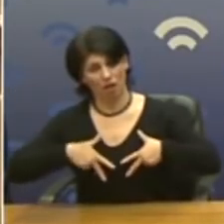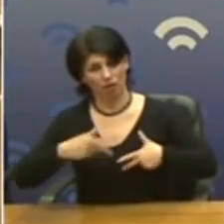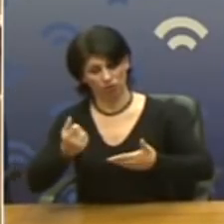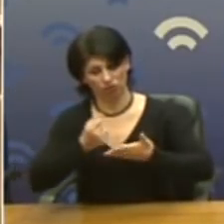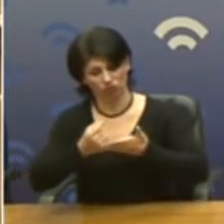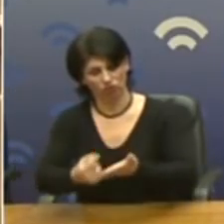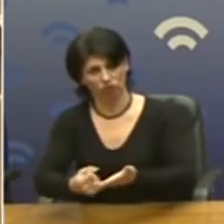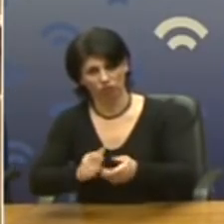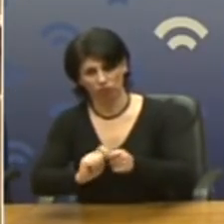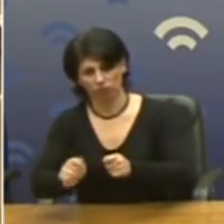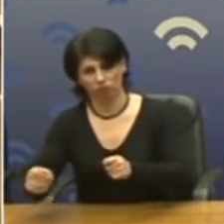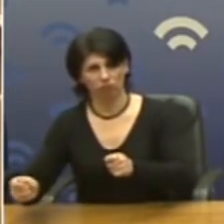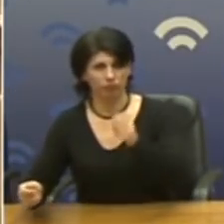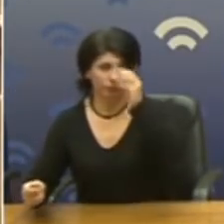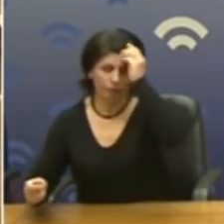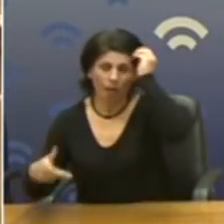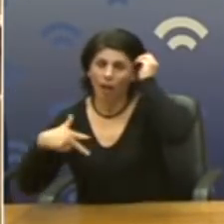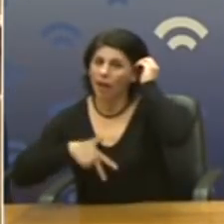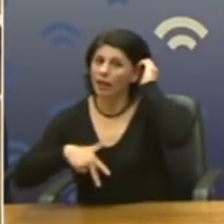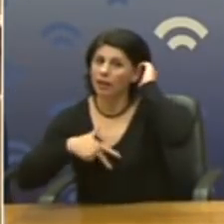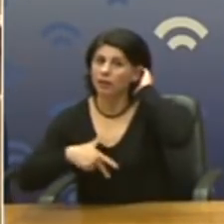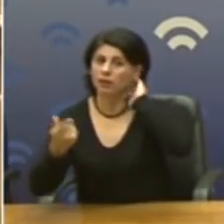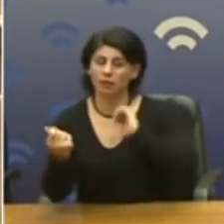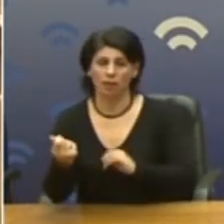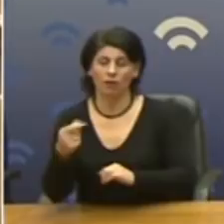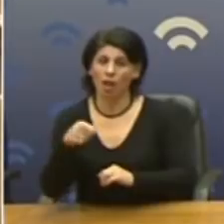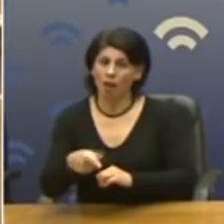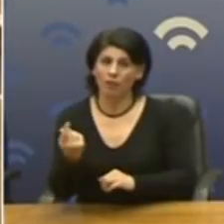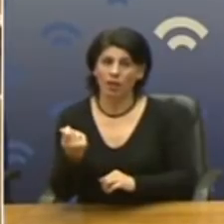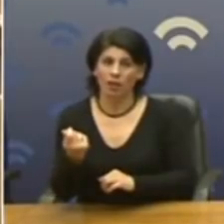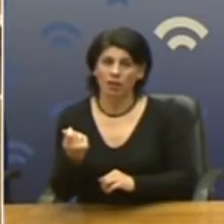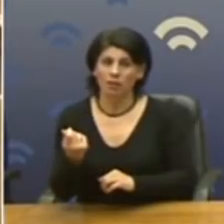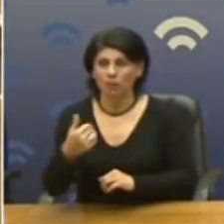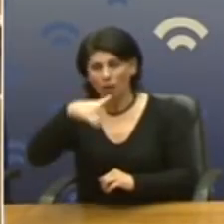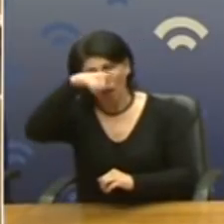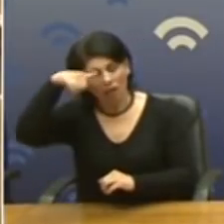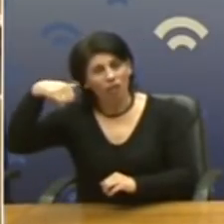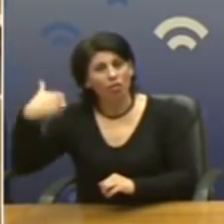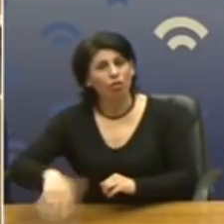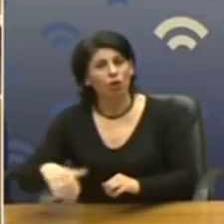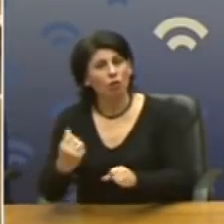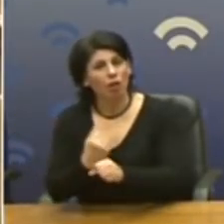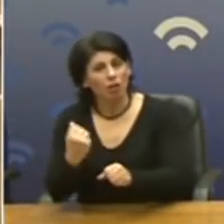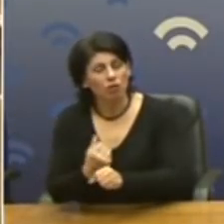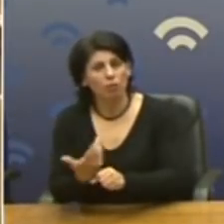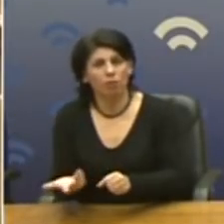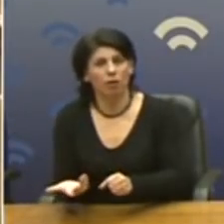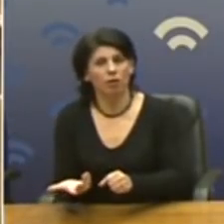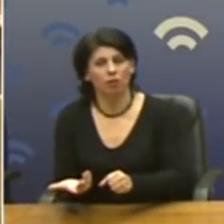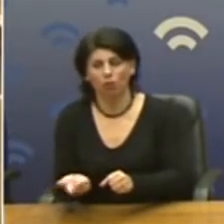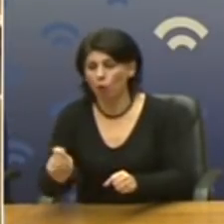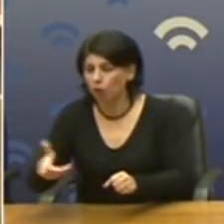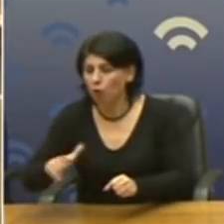τελικά χρήμα. Κρατικό χρήμα που κι αυτό είναι χρήματα των εργαζομένων, είναι χρήματα των λαϊκών